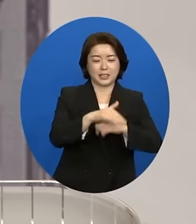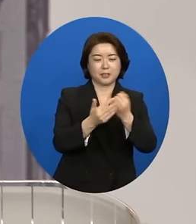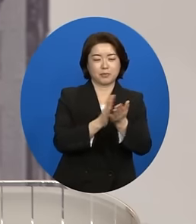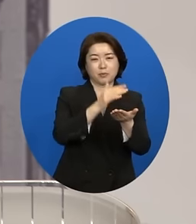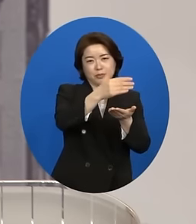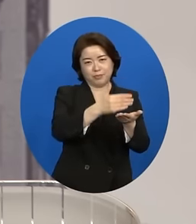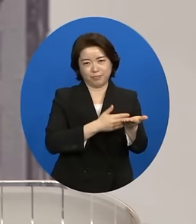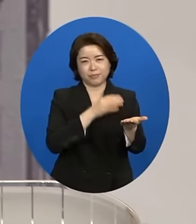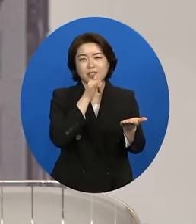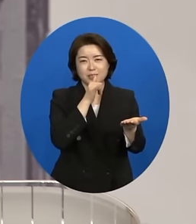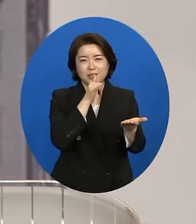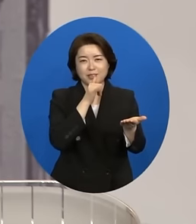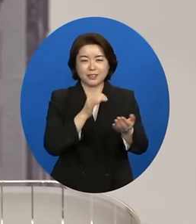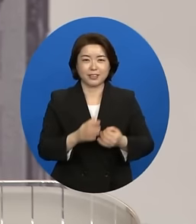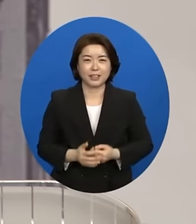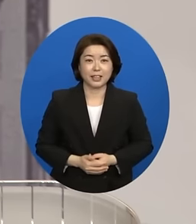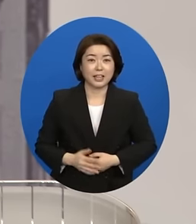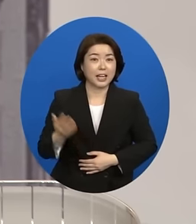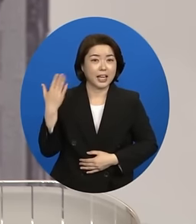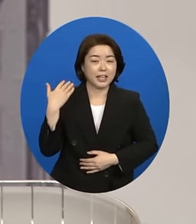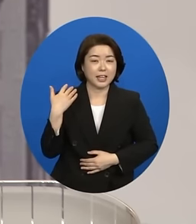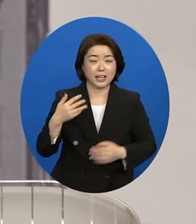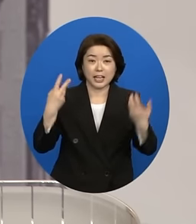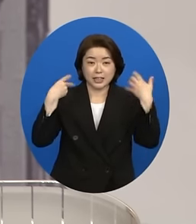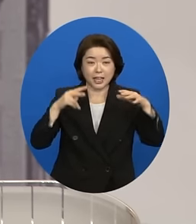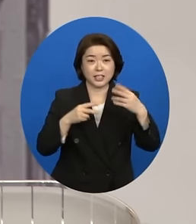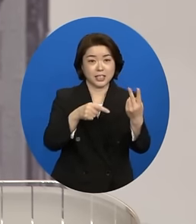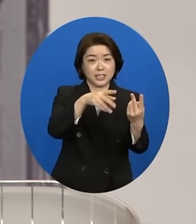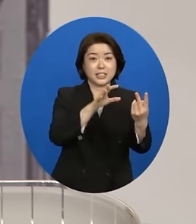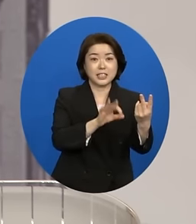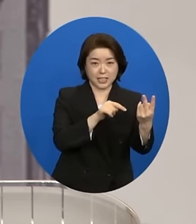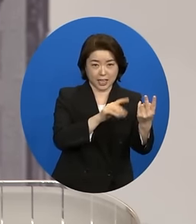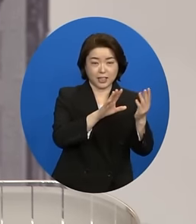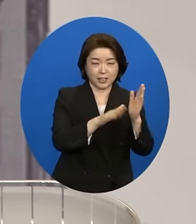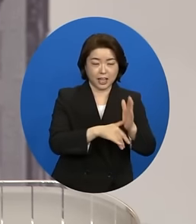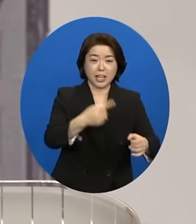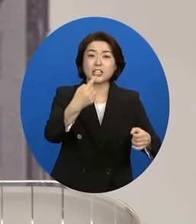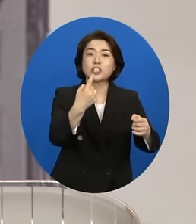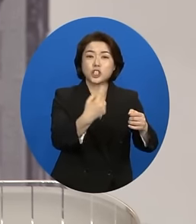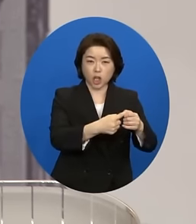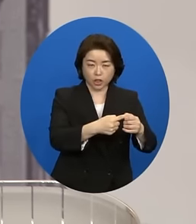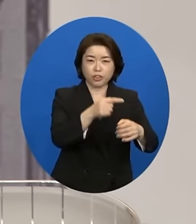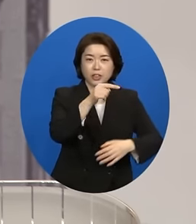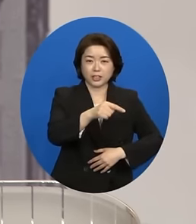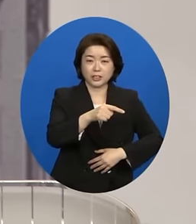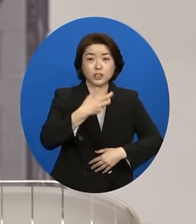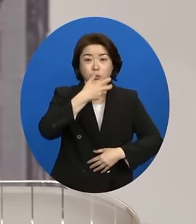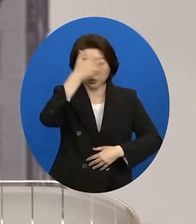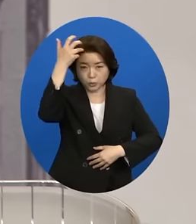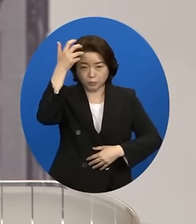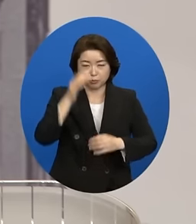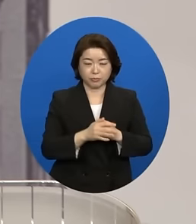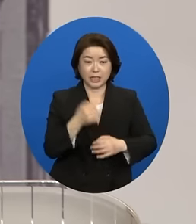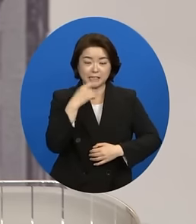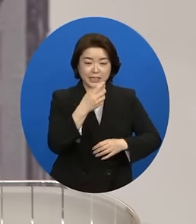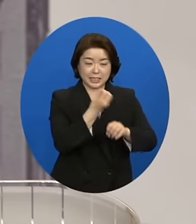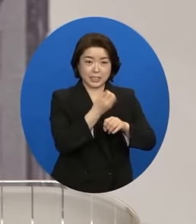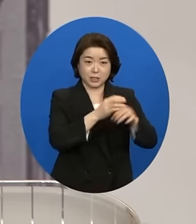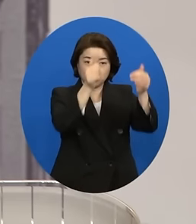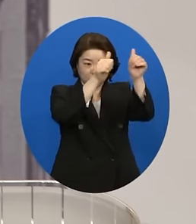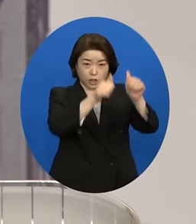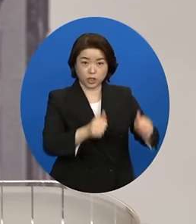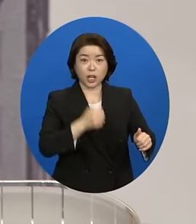이야기입니다. 지난 다니엘서 2장 다룰 때 첫 번째 꿈을 꿨다고 말씀드렸어요. 금신상을, 금신상. 두 번째 오늘